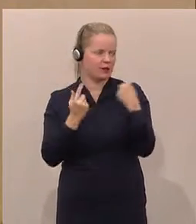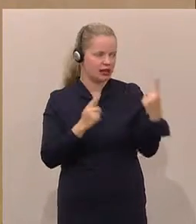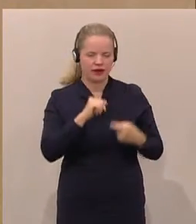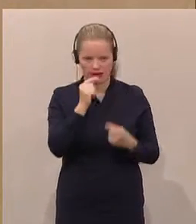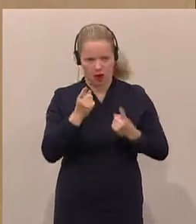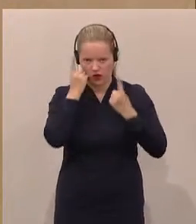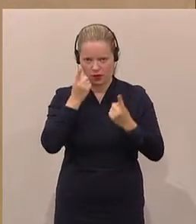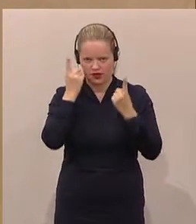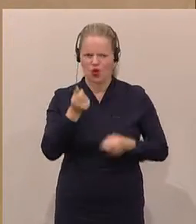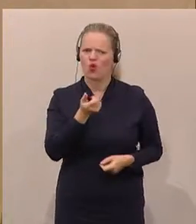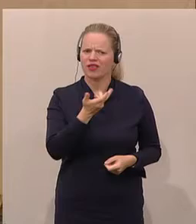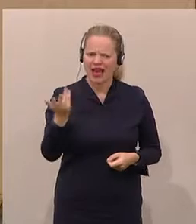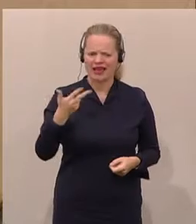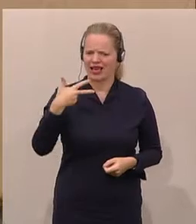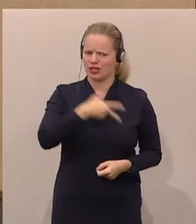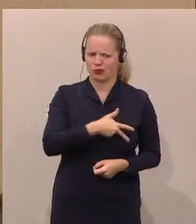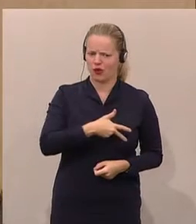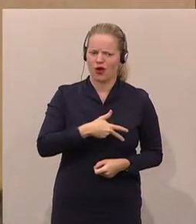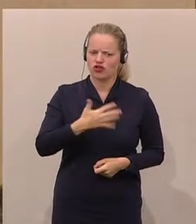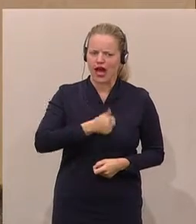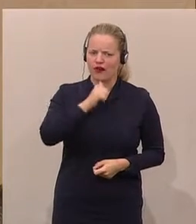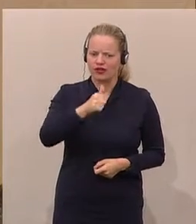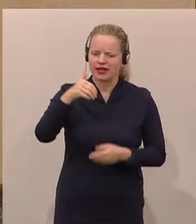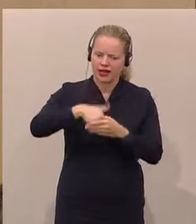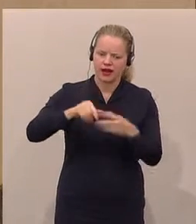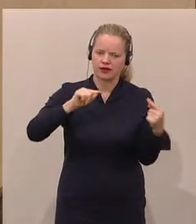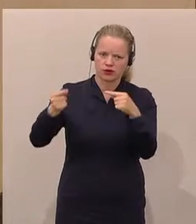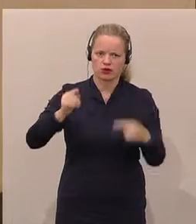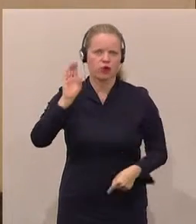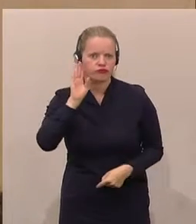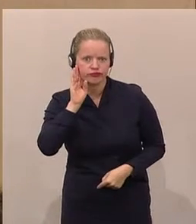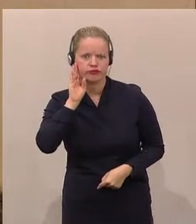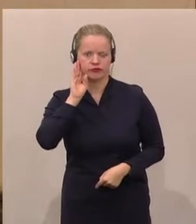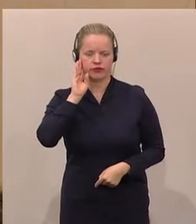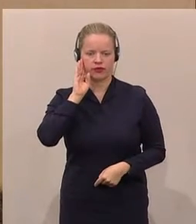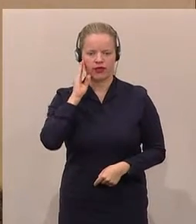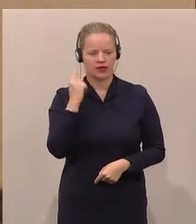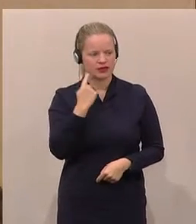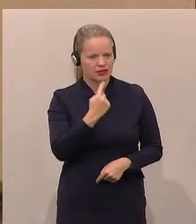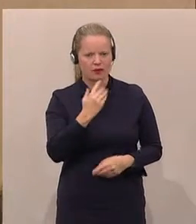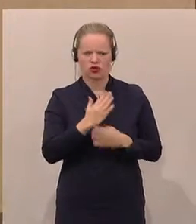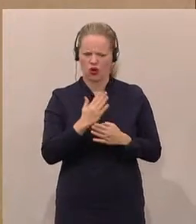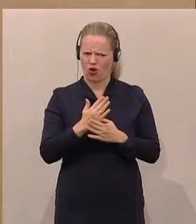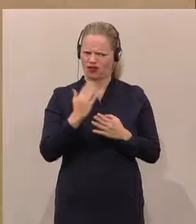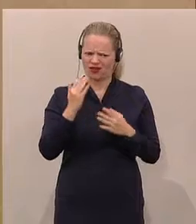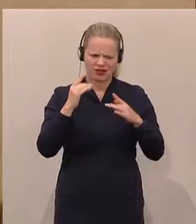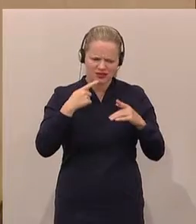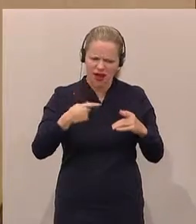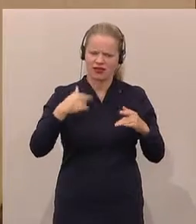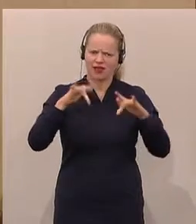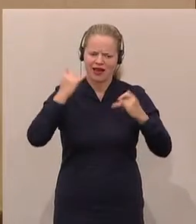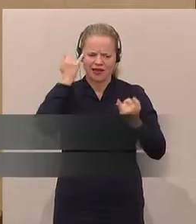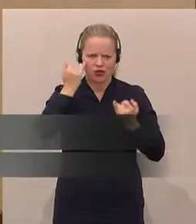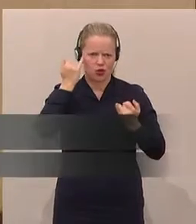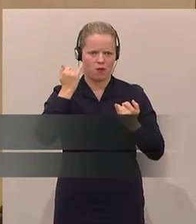Und einige bei der SPÖ sind anscheinend nicht in der Lage, der Debatte zu folgen. Denn er hat mehrfach erklärt, dass es ein Irrtum war, dass das Kanzleramt irrtümlich gesagt hat, er wird